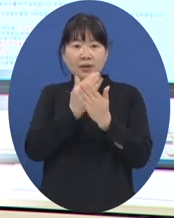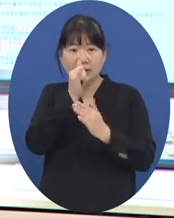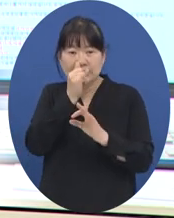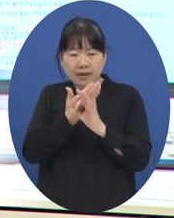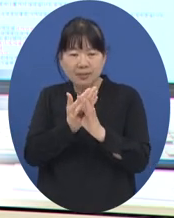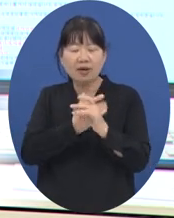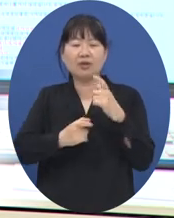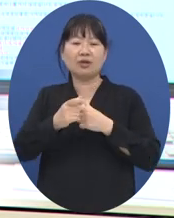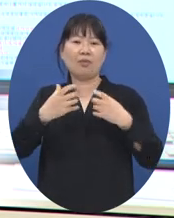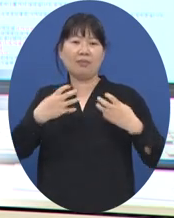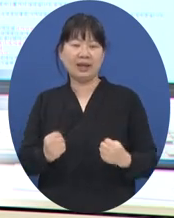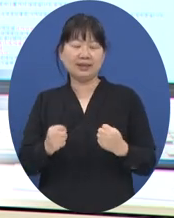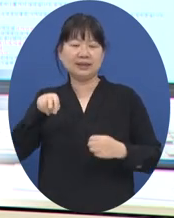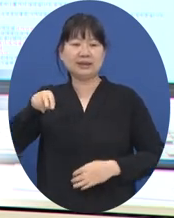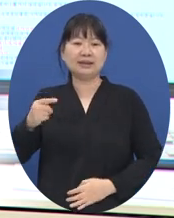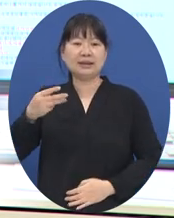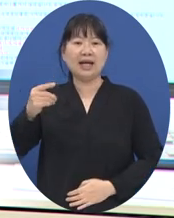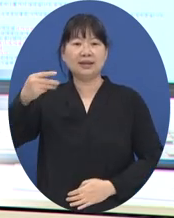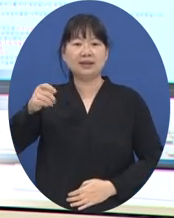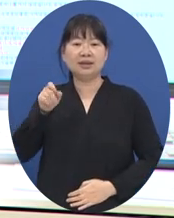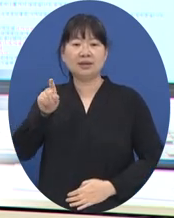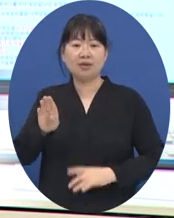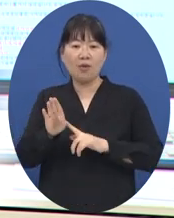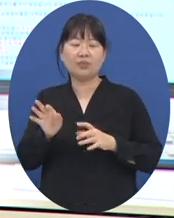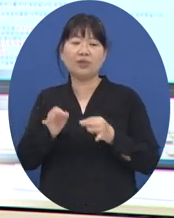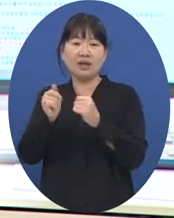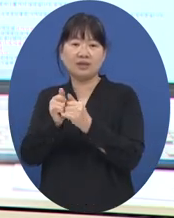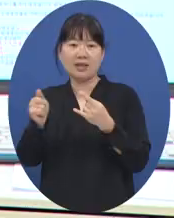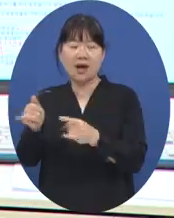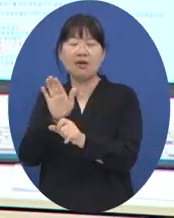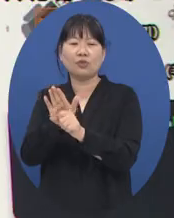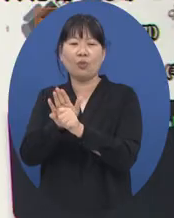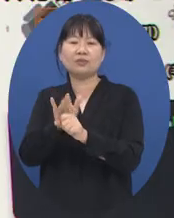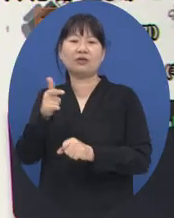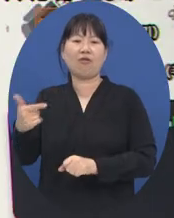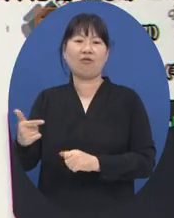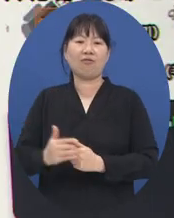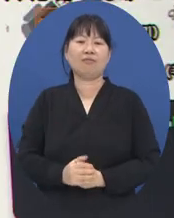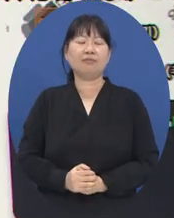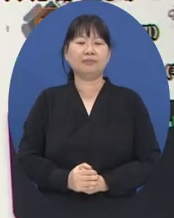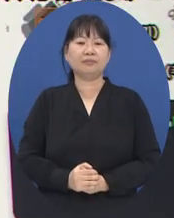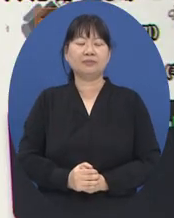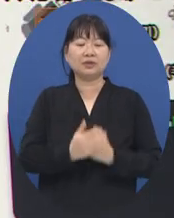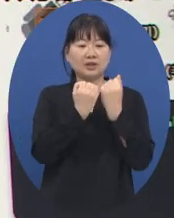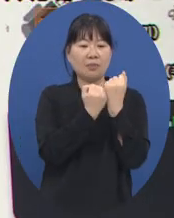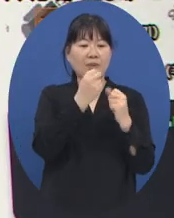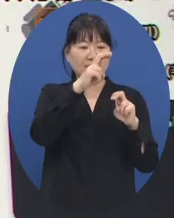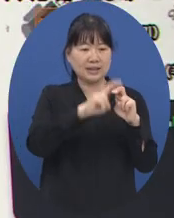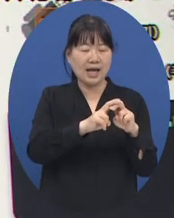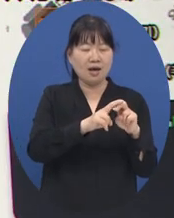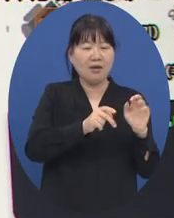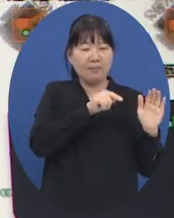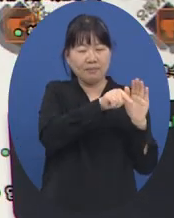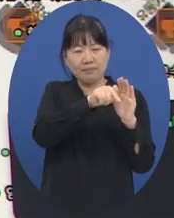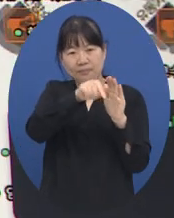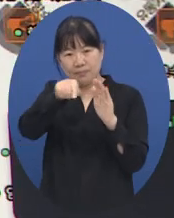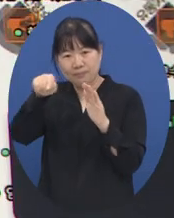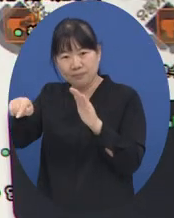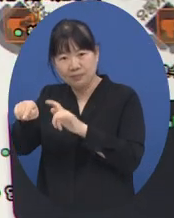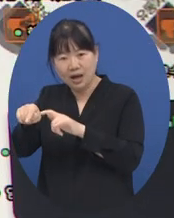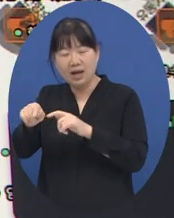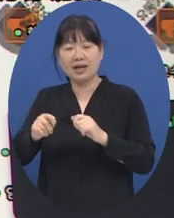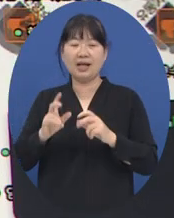발전한다면은 더 많은 스타트업이나 투자자들한테도 큰 도움이 될것 같습니다. 설명회장을 돌아다니면서 기업